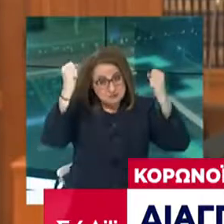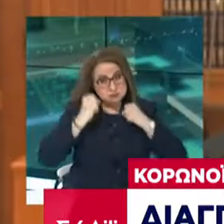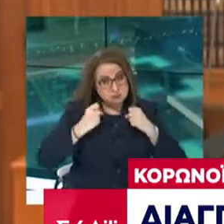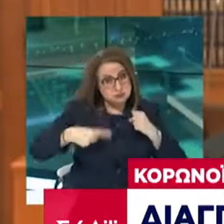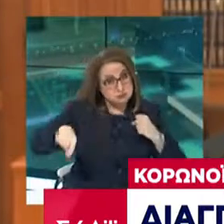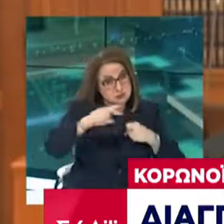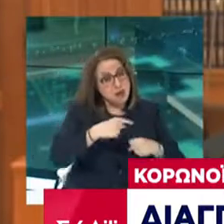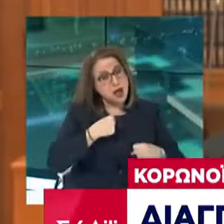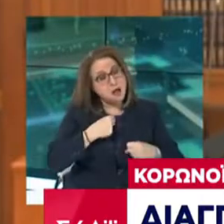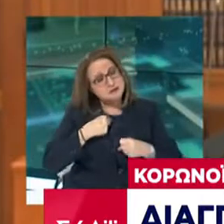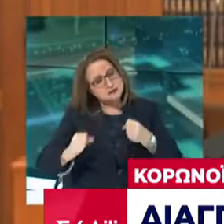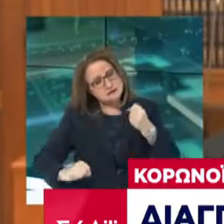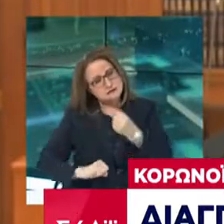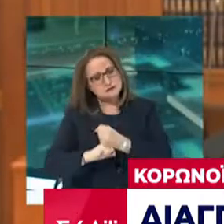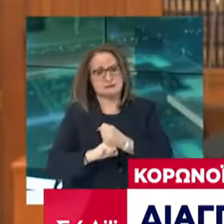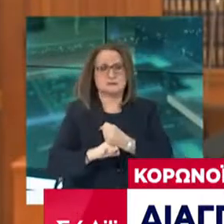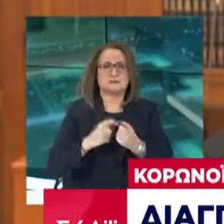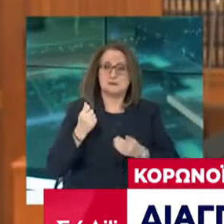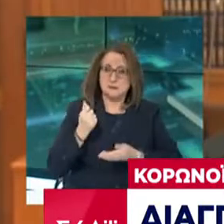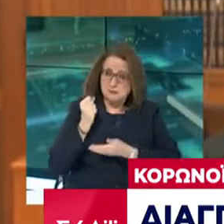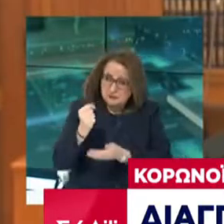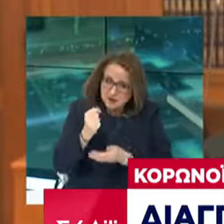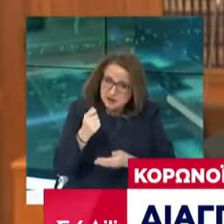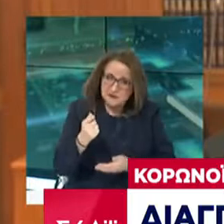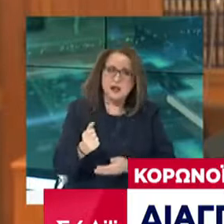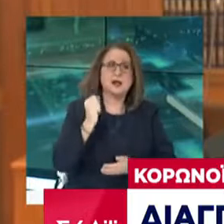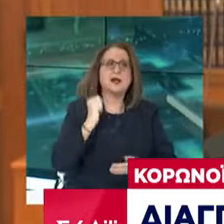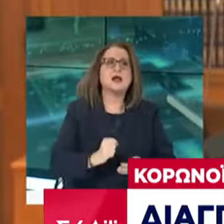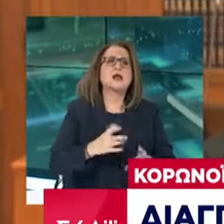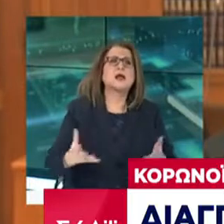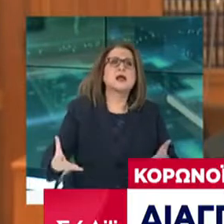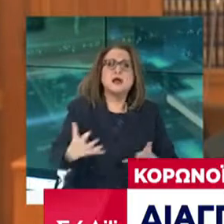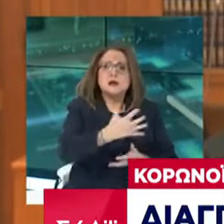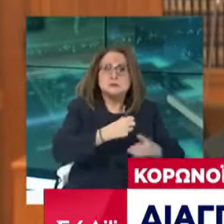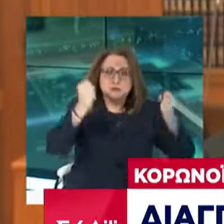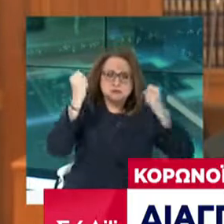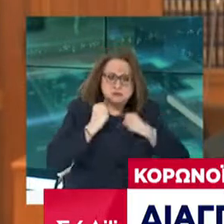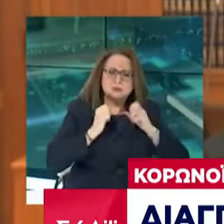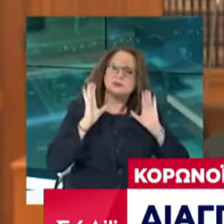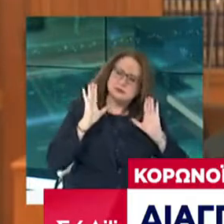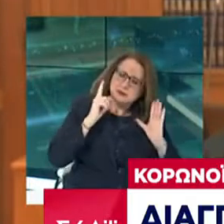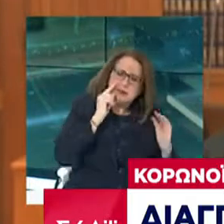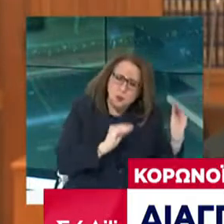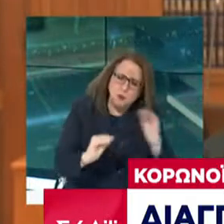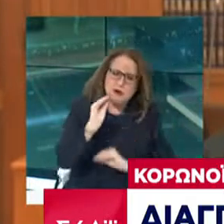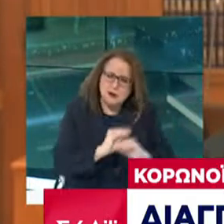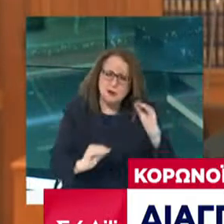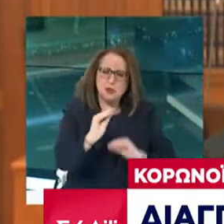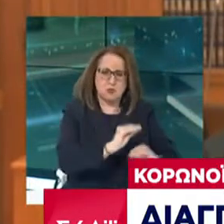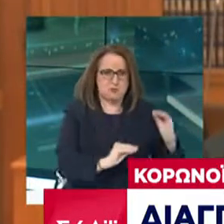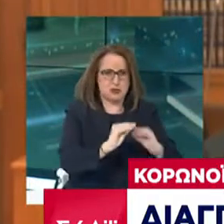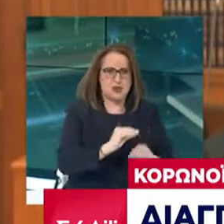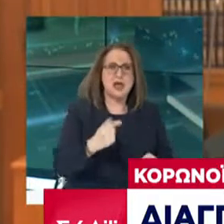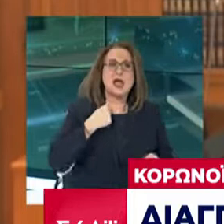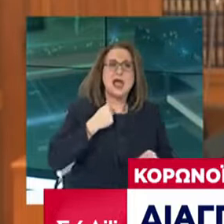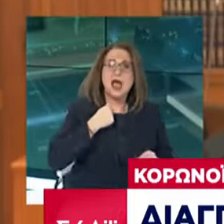παρέχοντας ρευστότητα και αμβλύνοντας τις επιπτώσεις από τη μείωση του τζίρου. Ξέρετε τέλος ότι μαζί με άλλες ευρωπαϊκές χώρες έχω